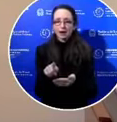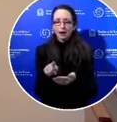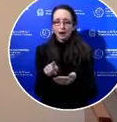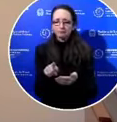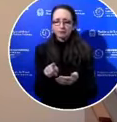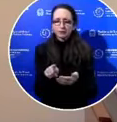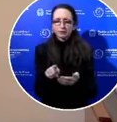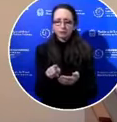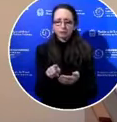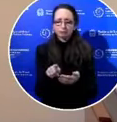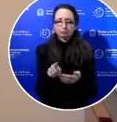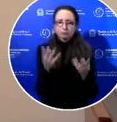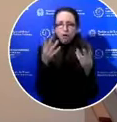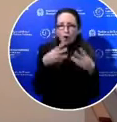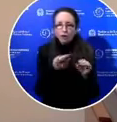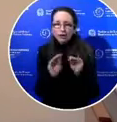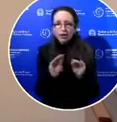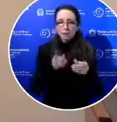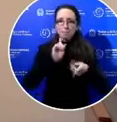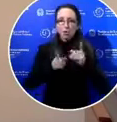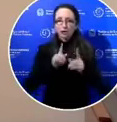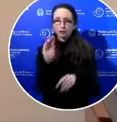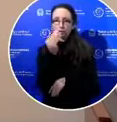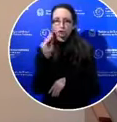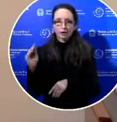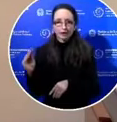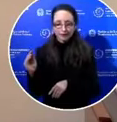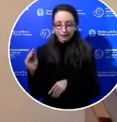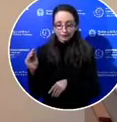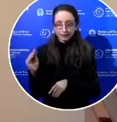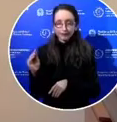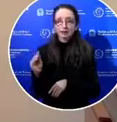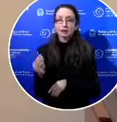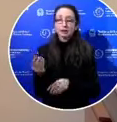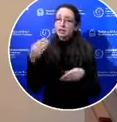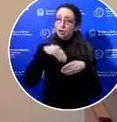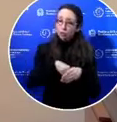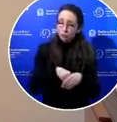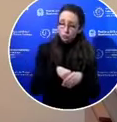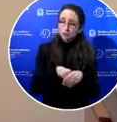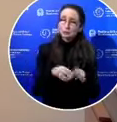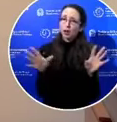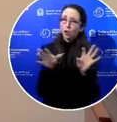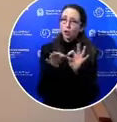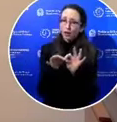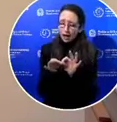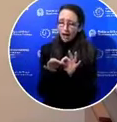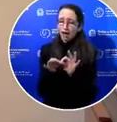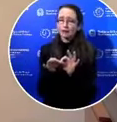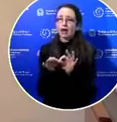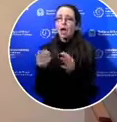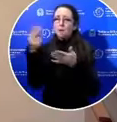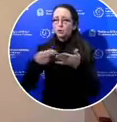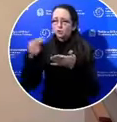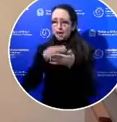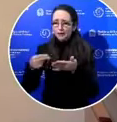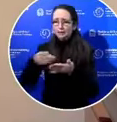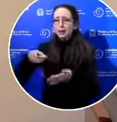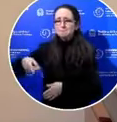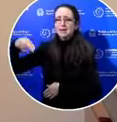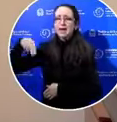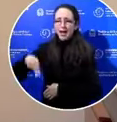di attuazione delle politiche giovanili, ivi incluse quelle connesse ai progetti del PNRR. Il